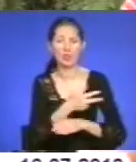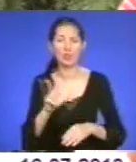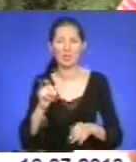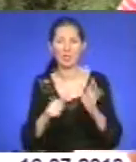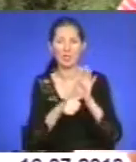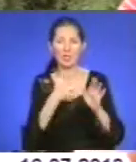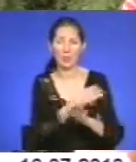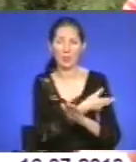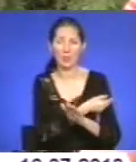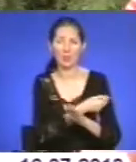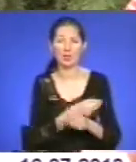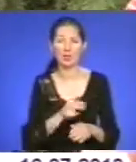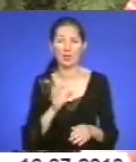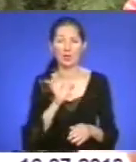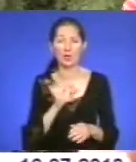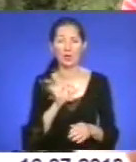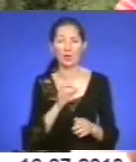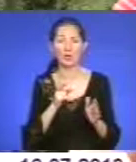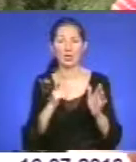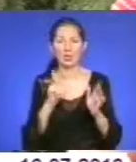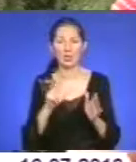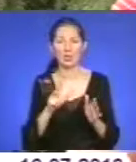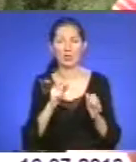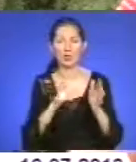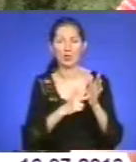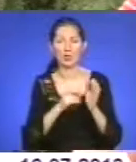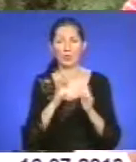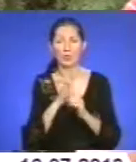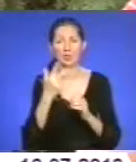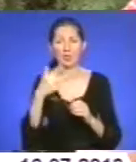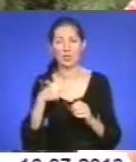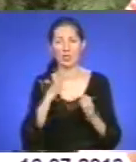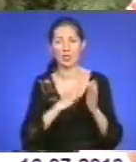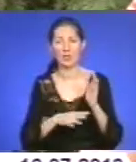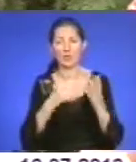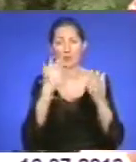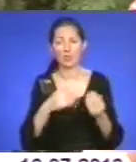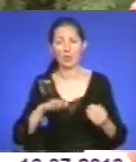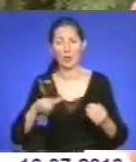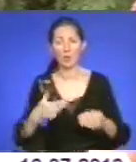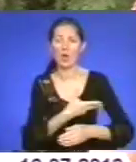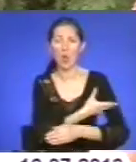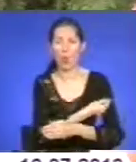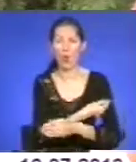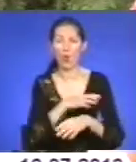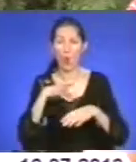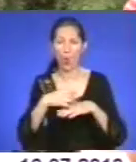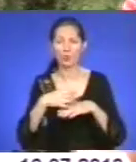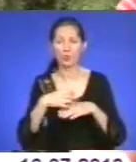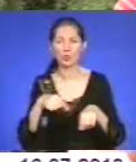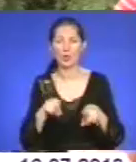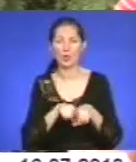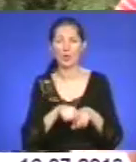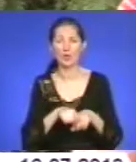щеплень на нульовий, 3, 7, 14, 30 і 90 дні після укусу, а також